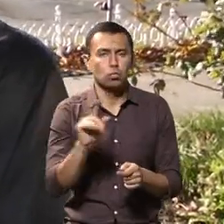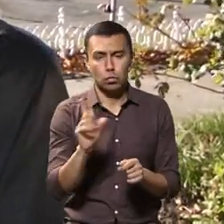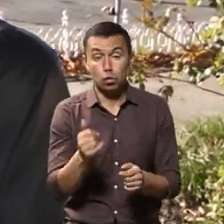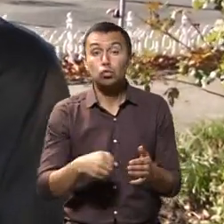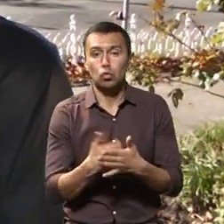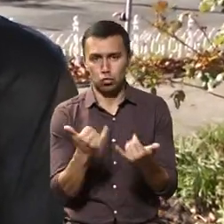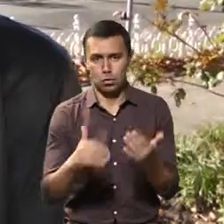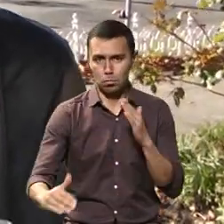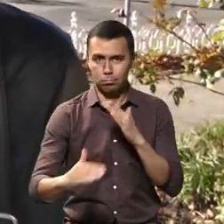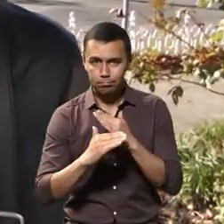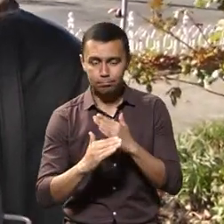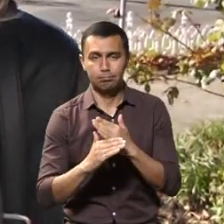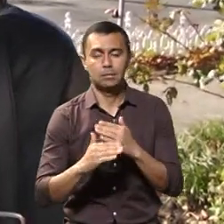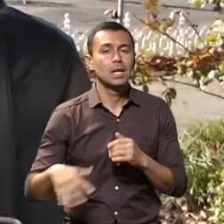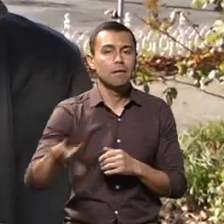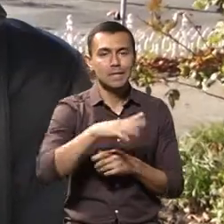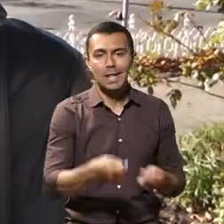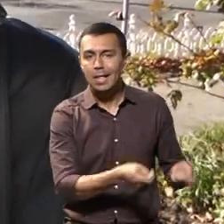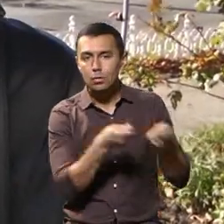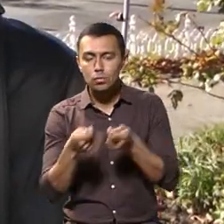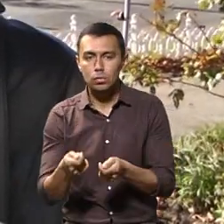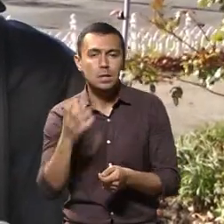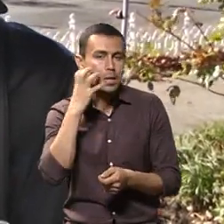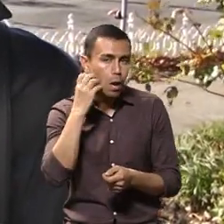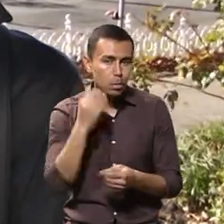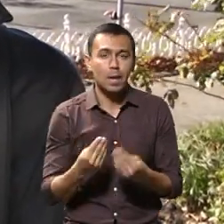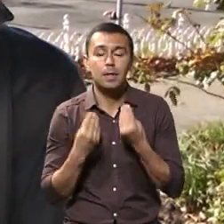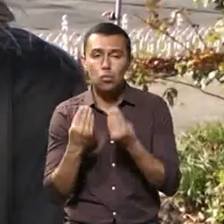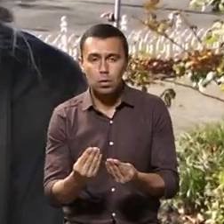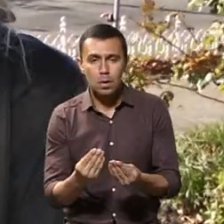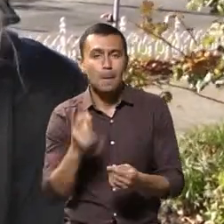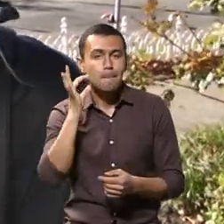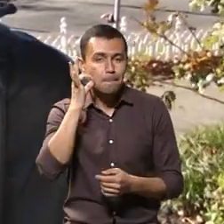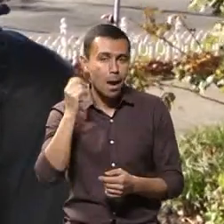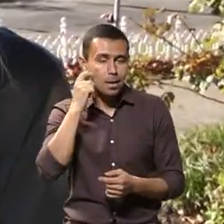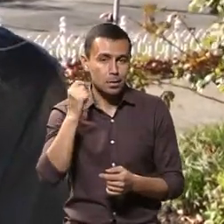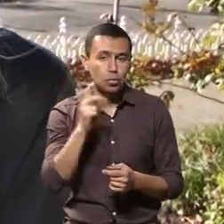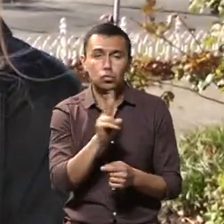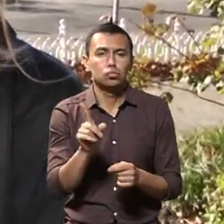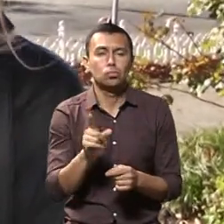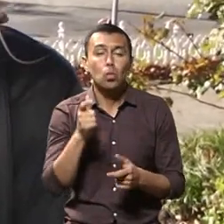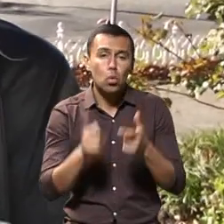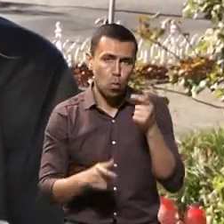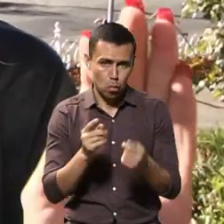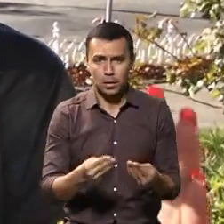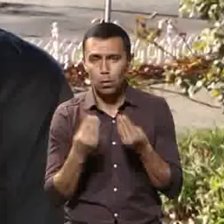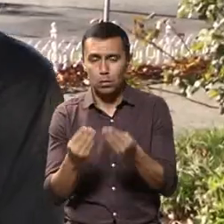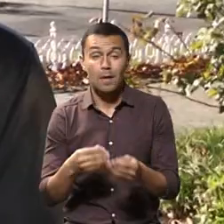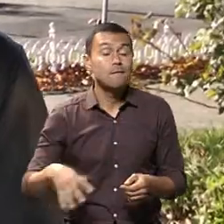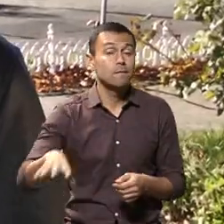нам допомагають, всі несуть то яблука, то мед, молоко. Вони